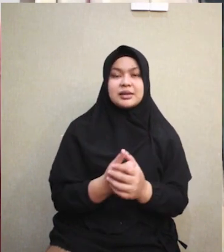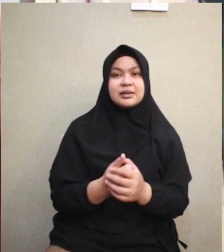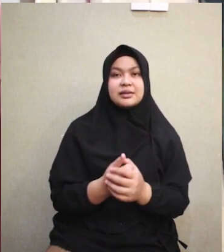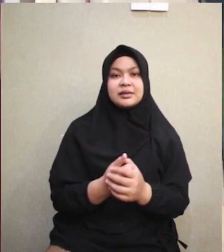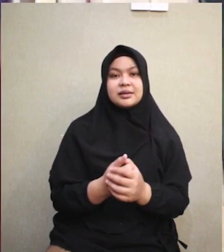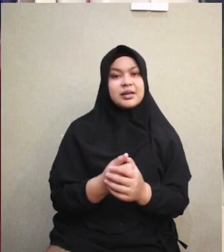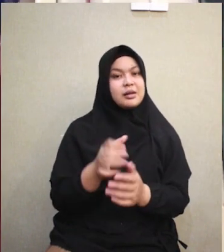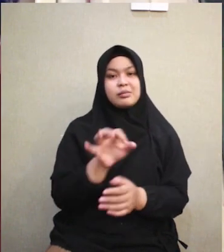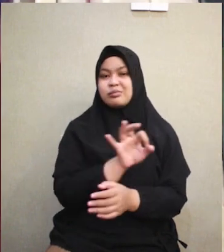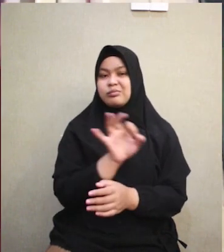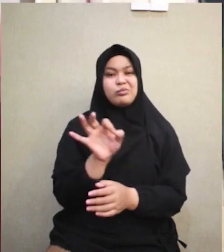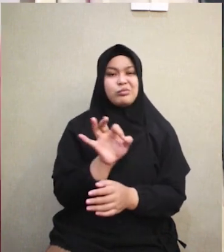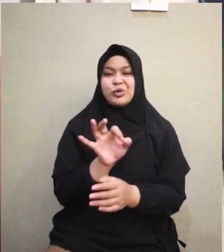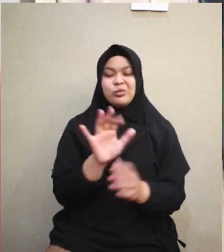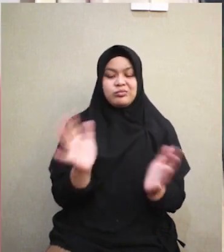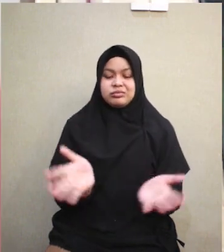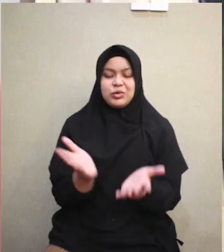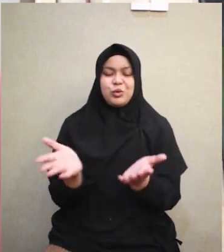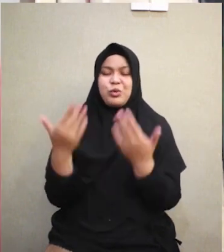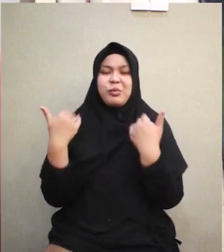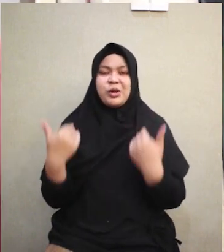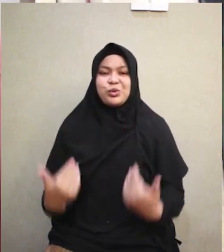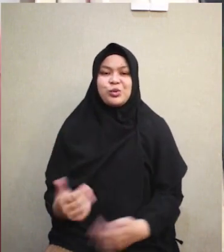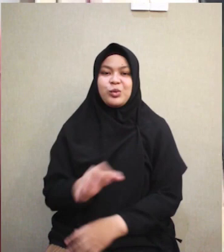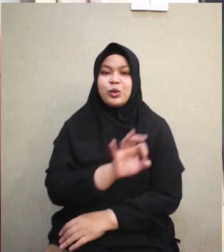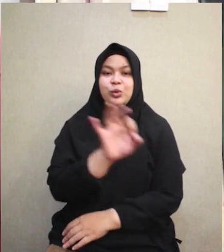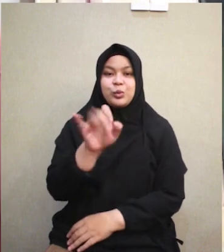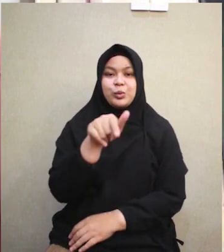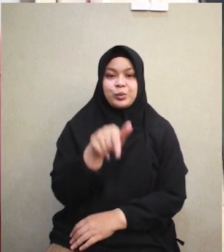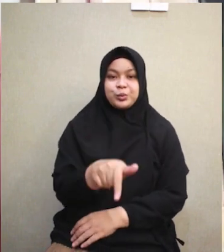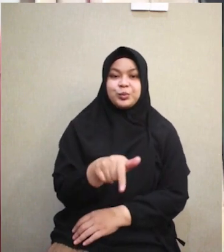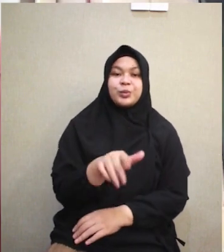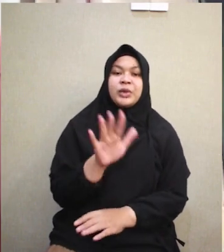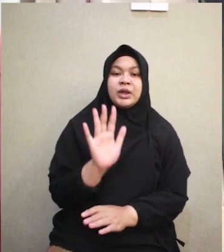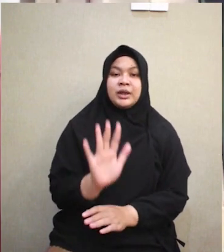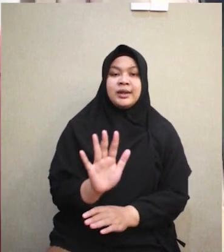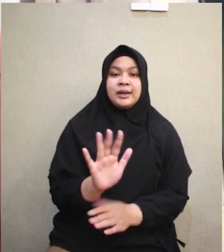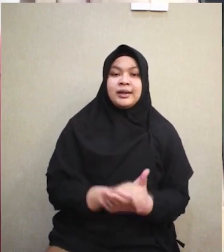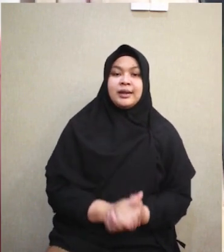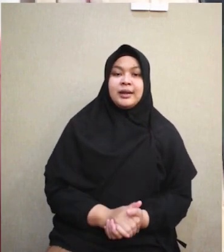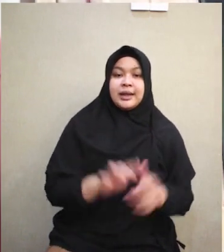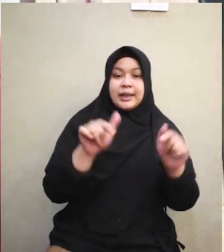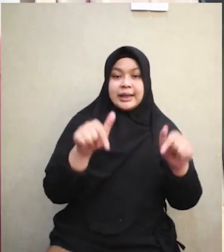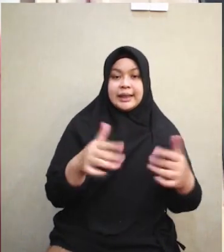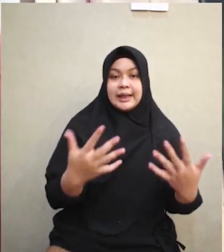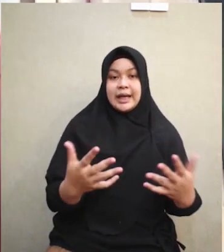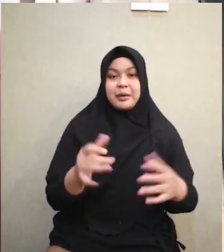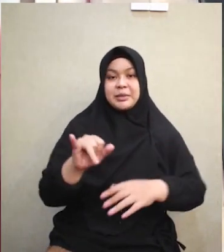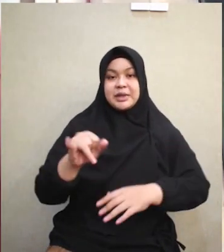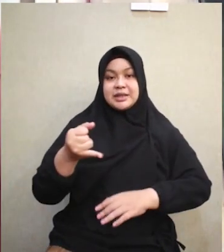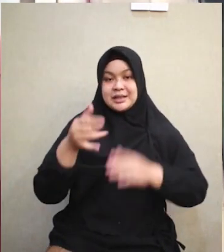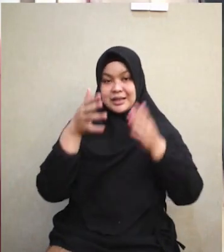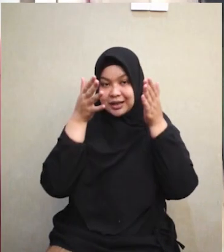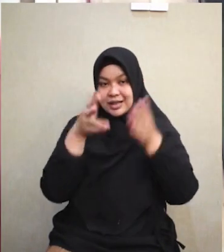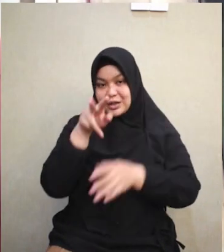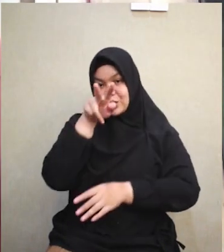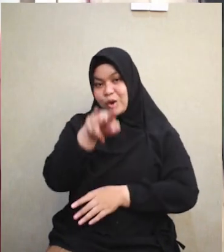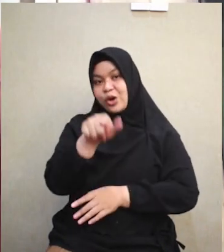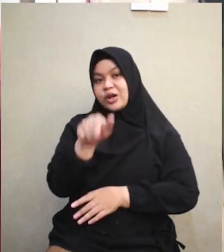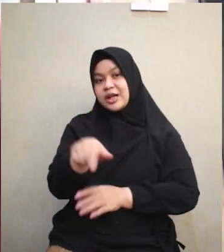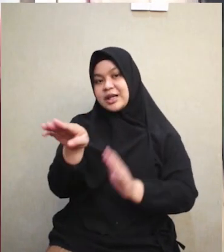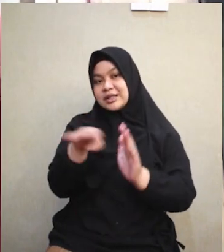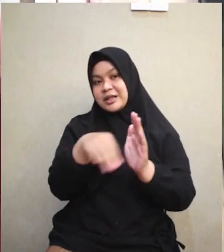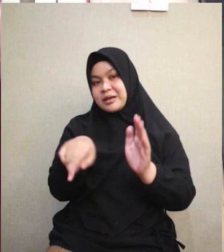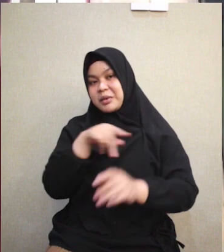belum memanusiakan gitu ya Dan ini inilah yang menjadi sorotan dari crd